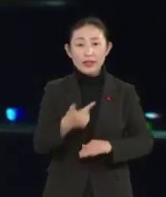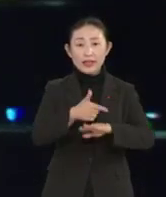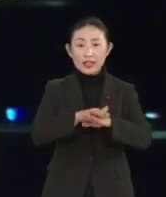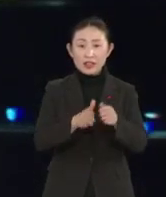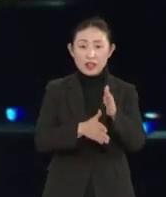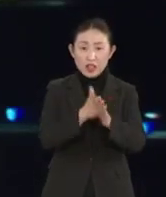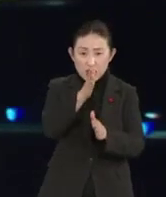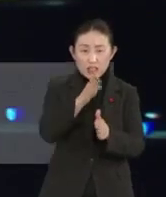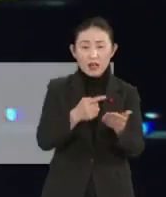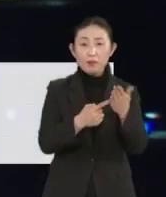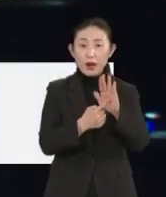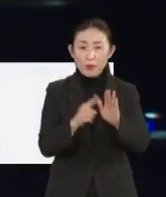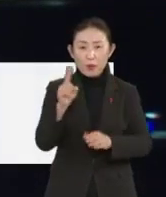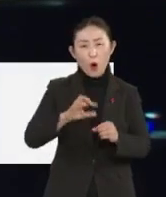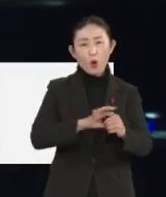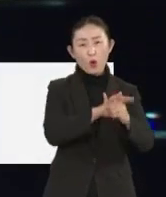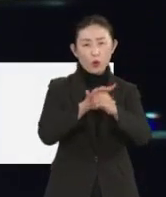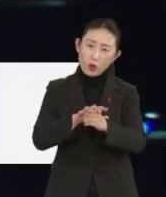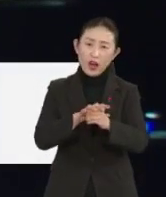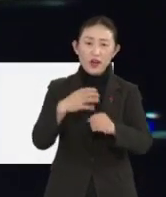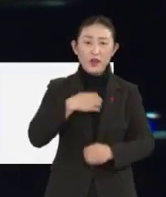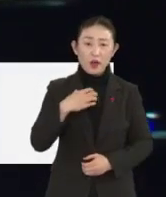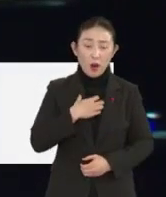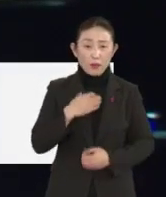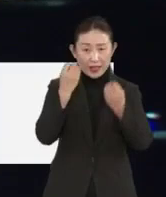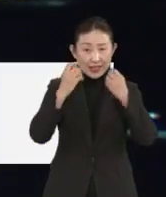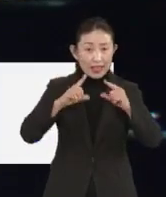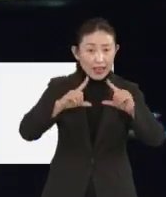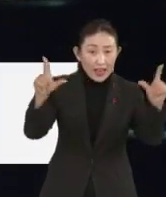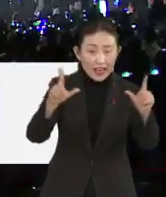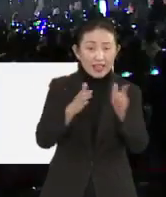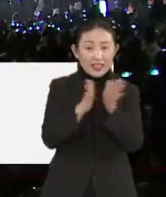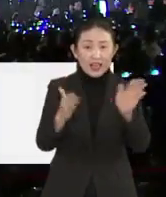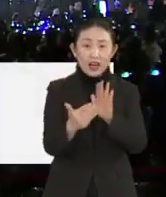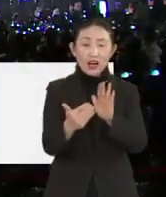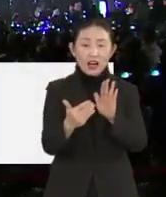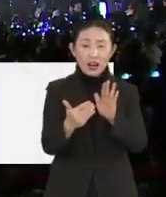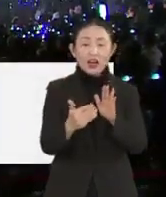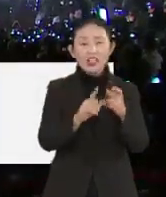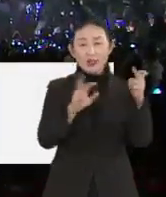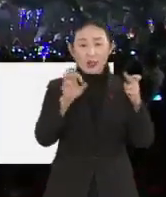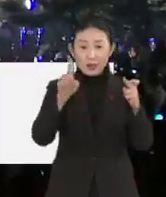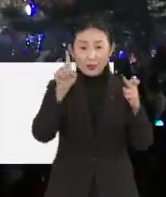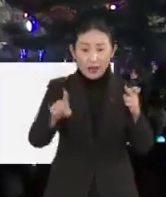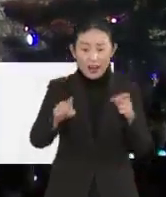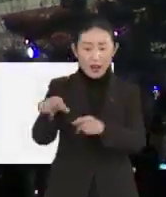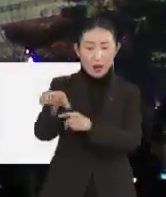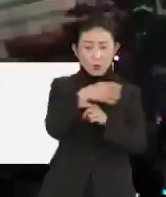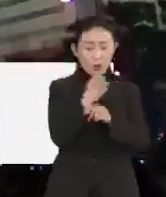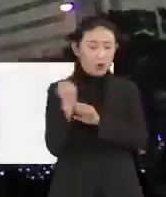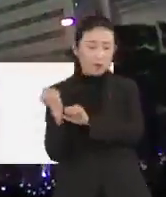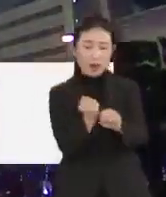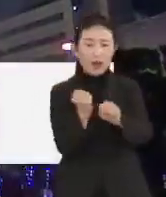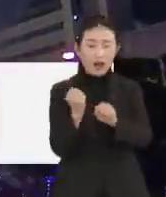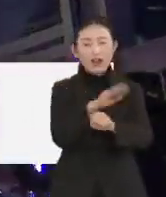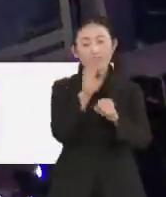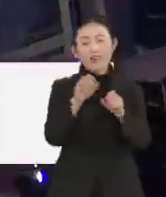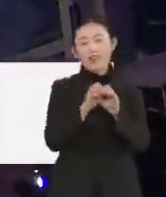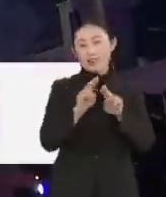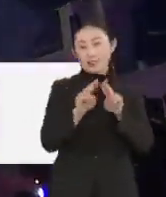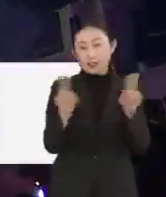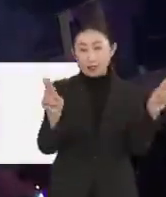대전시가 코로나 상황 등을 감안해 새의 시작을 알리던 제야의 종 타종 행사를 지난해에 이어 올해도 열지 않기로